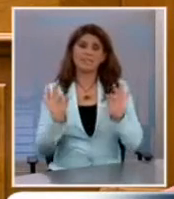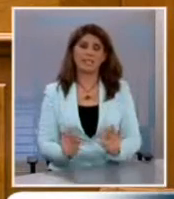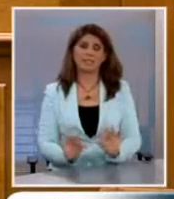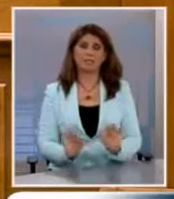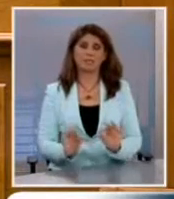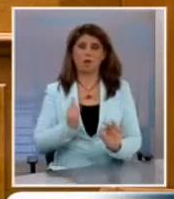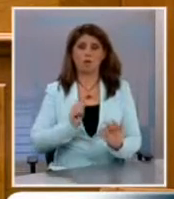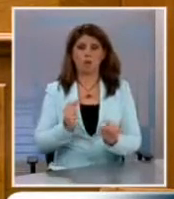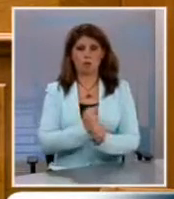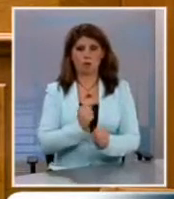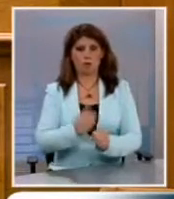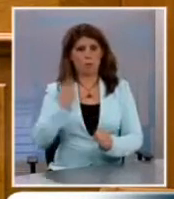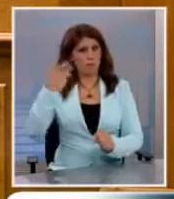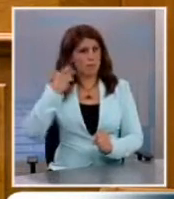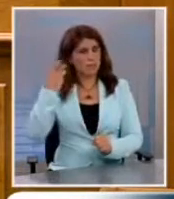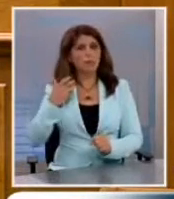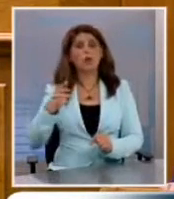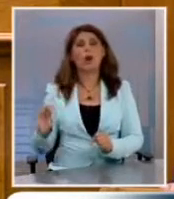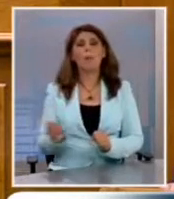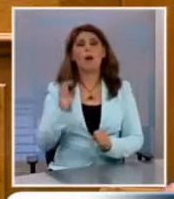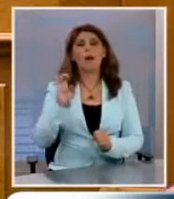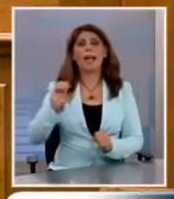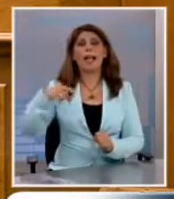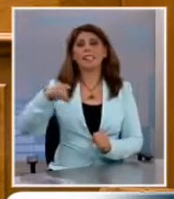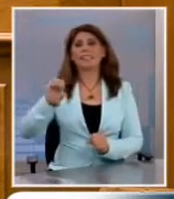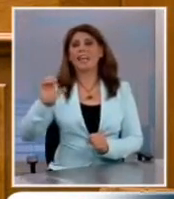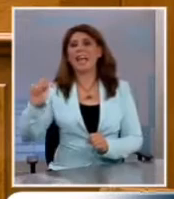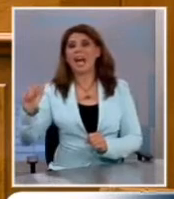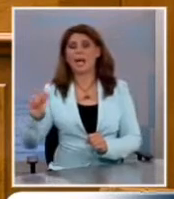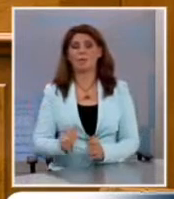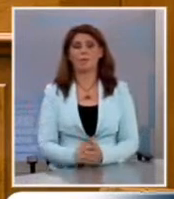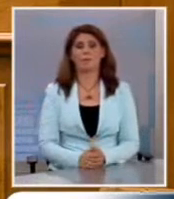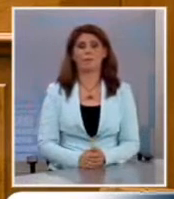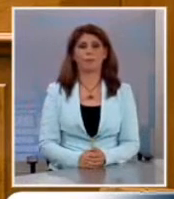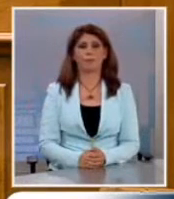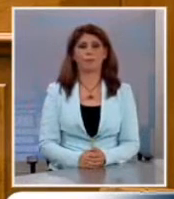τους αυταπασχολούμενες επιστήμονες που προέρχονται από το ΕΤΑ.